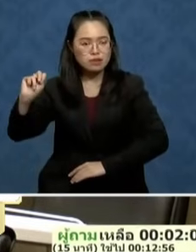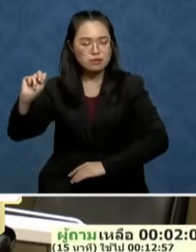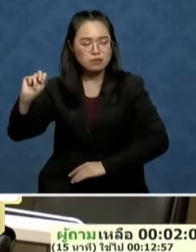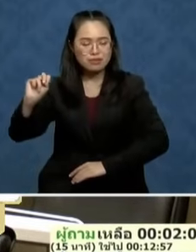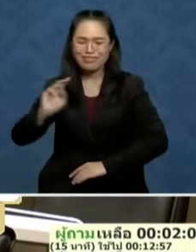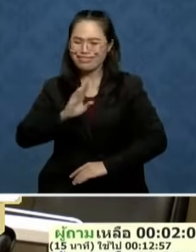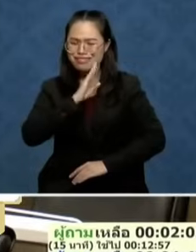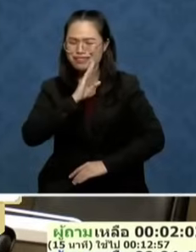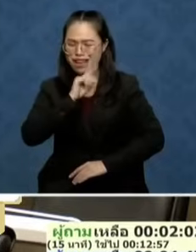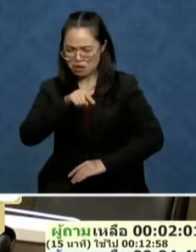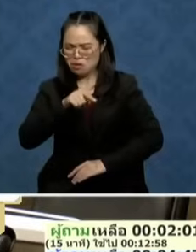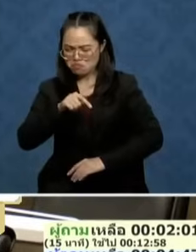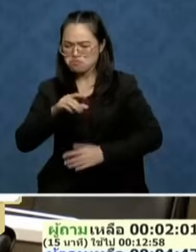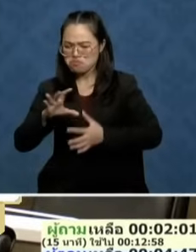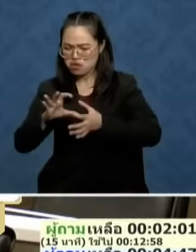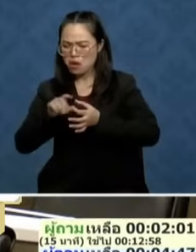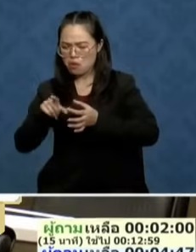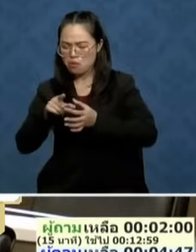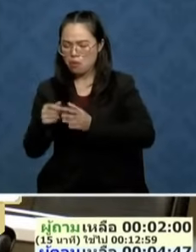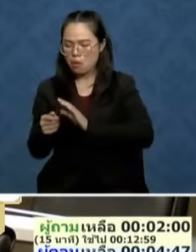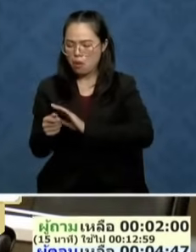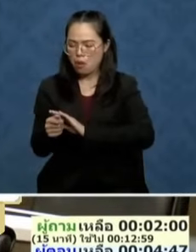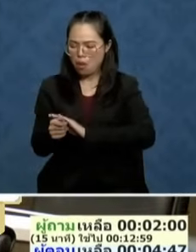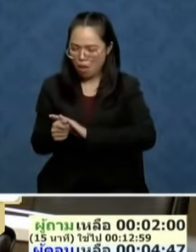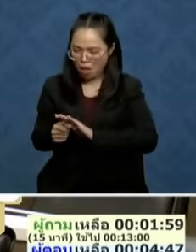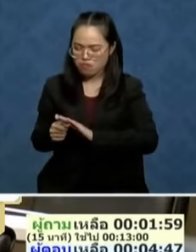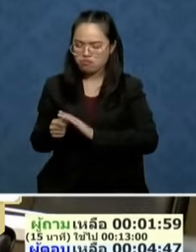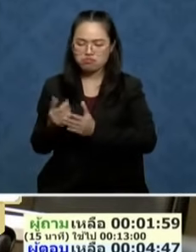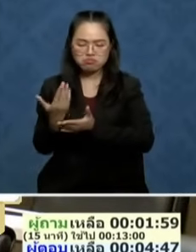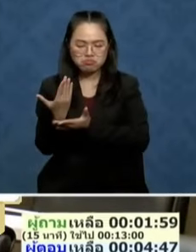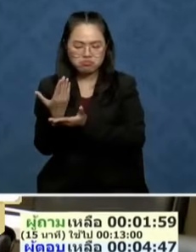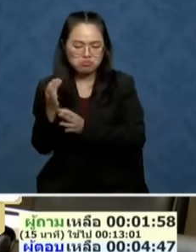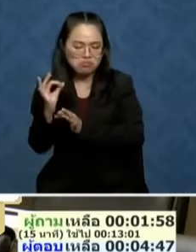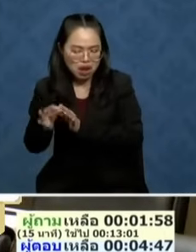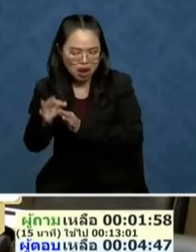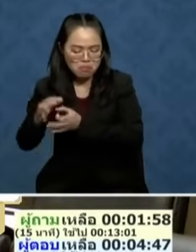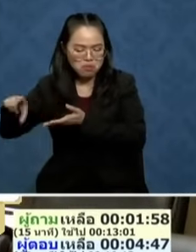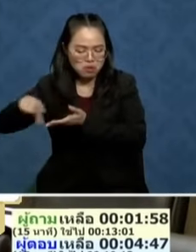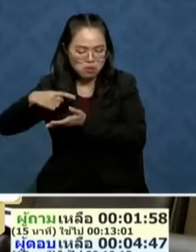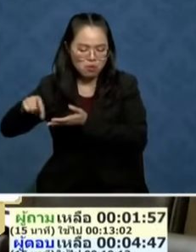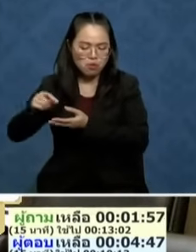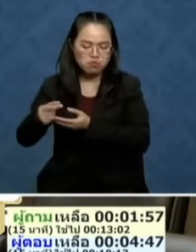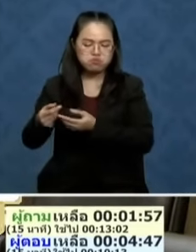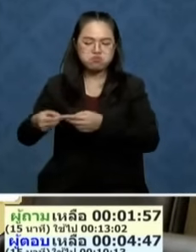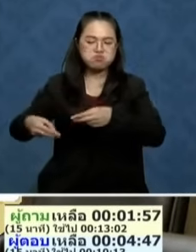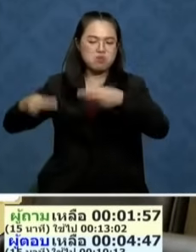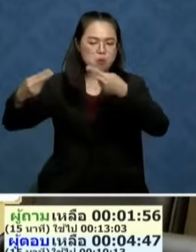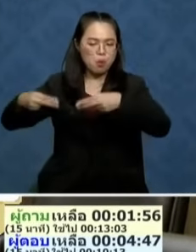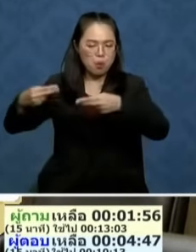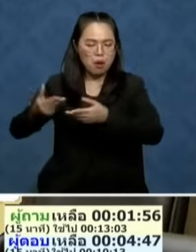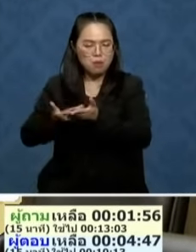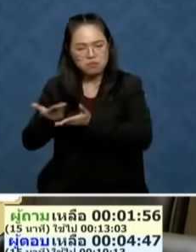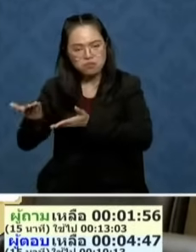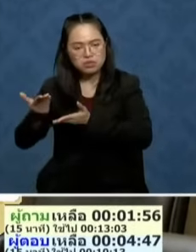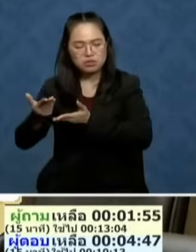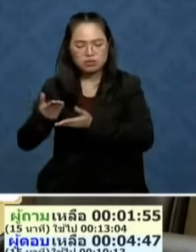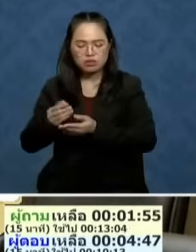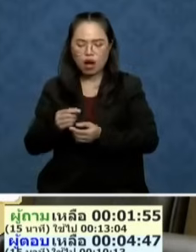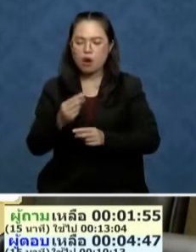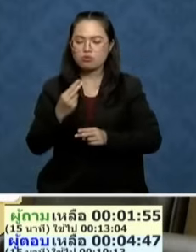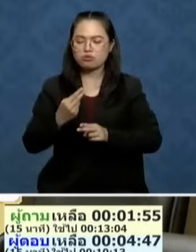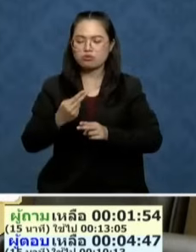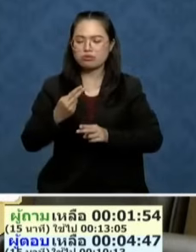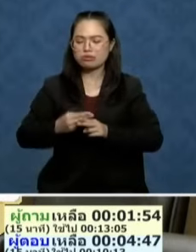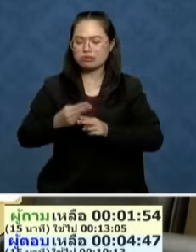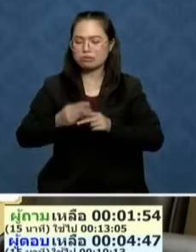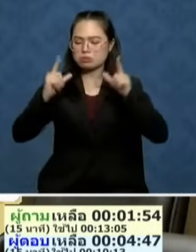ข้องกับการฆ่าล้างประชาชนผู้บริสุทธิ์แบบนี้ภาพลักษณ์ของประเทศไทยจะเป็นอย่างไร